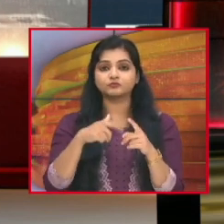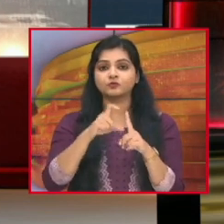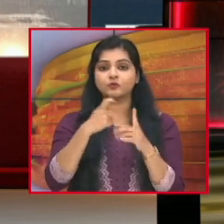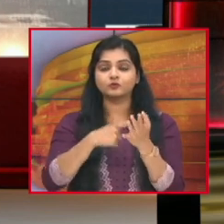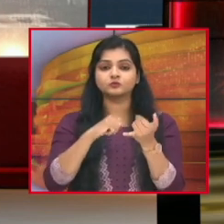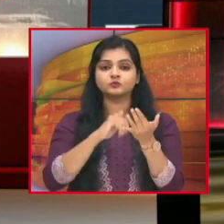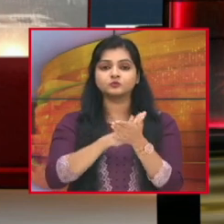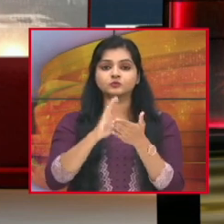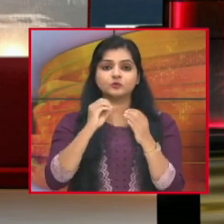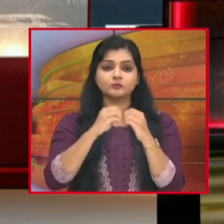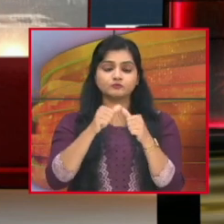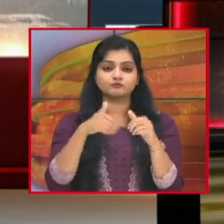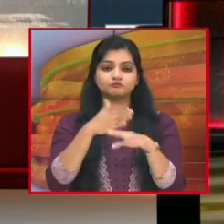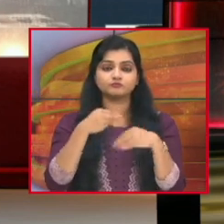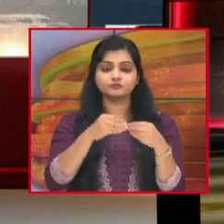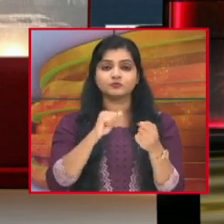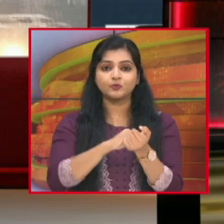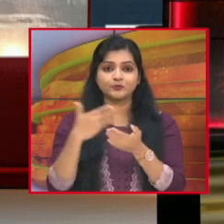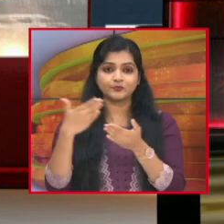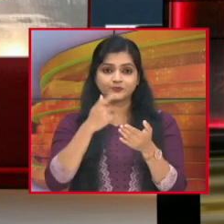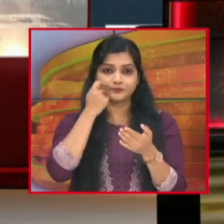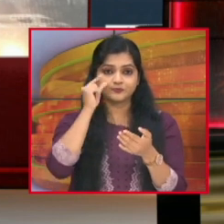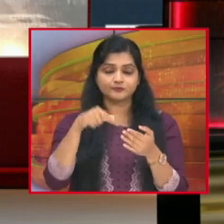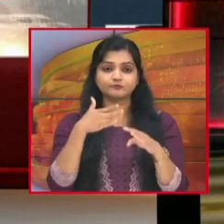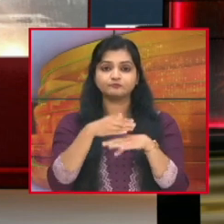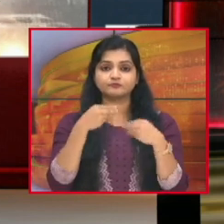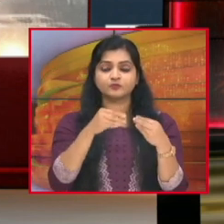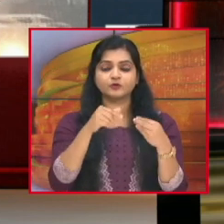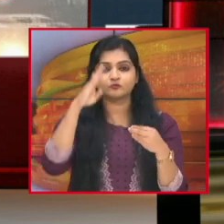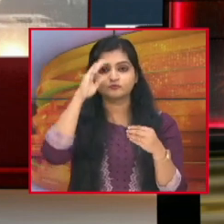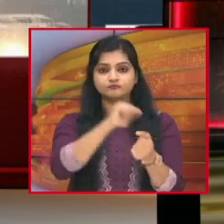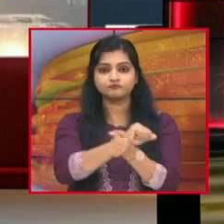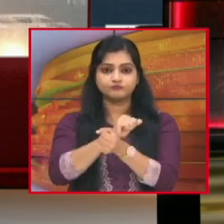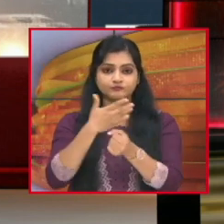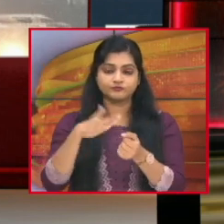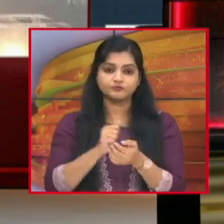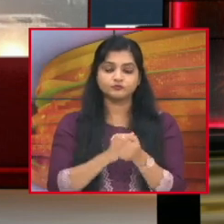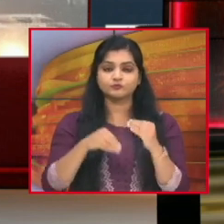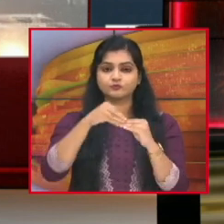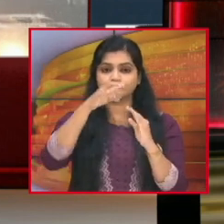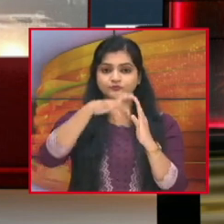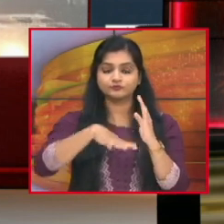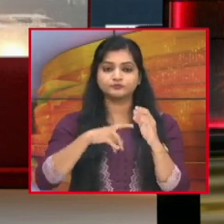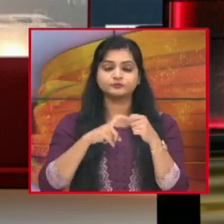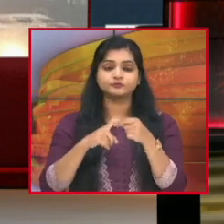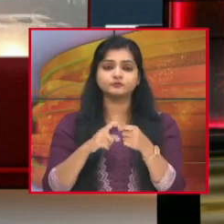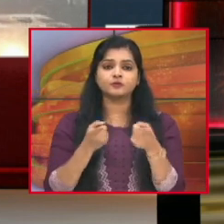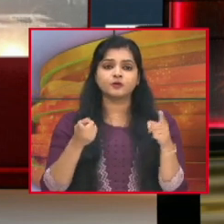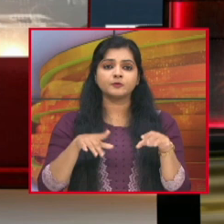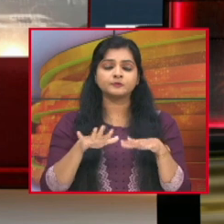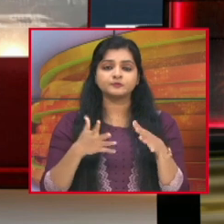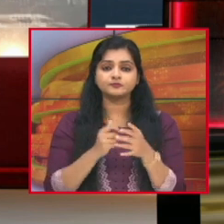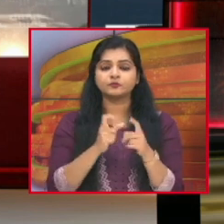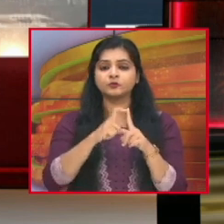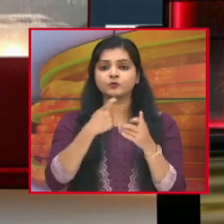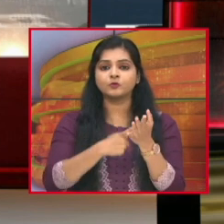ചികിത്സയ്ക്കെത്തിയ രോഗിക്കെതിരെയാണ് ആരോപണം. പ്രതി മണക്കാട് സ്വദേശി ബസീറിനെ കന്റോൺമെന്റ് പോലീസ് കസ്റ്റഡിയിലെടുത്തു. അലക്സ് റാം മുഹമ്മദ് നൽകും കൂടുതൽ വിവരങ്ങൾ. അലക്സ്, എന്താണ് സംഭവിച്ചതെന്നാണ്